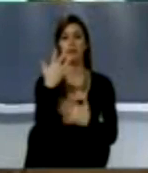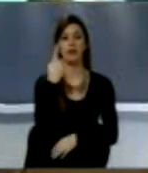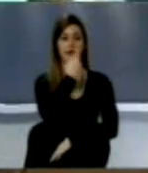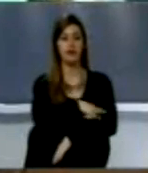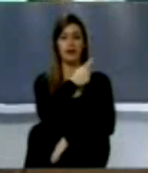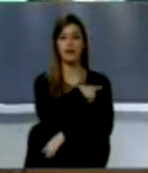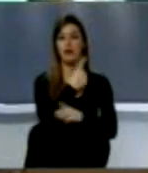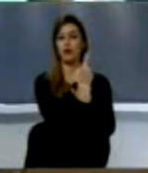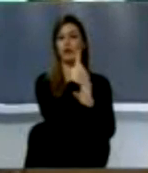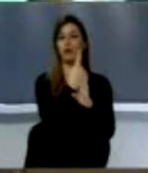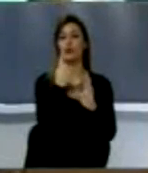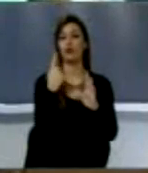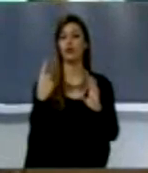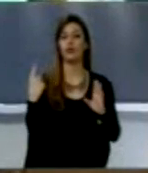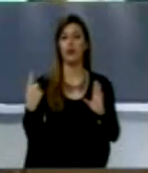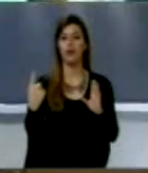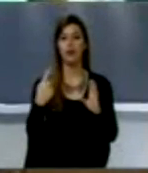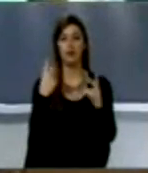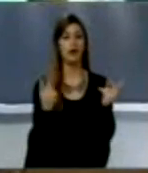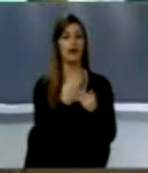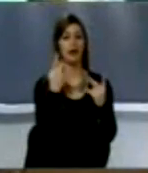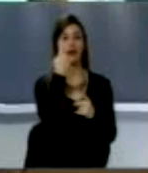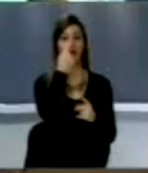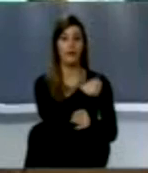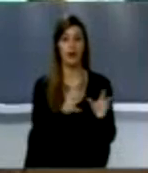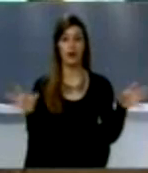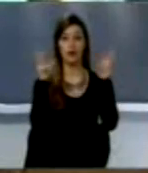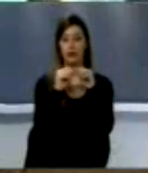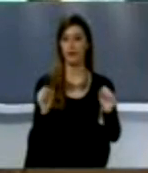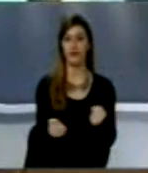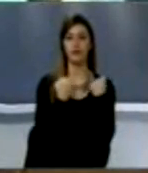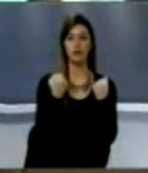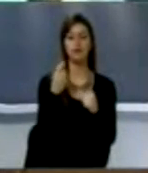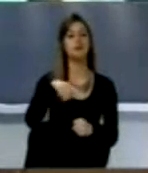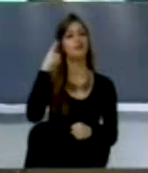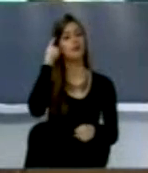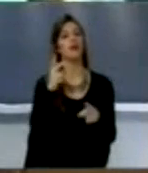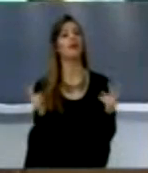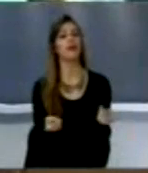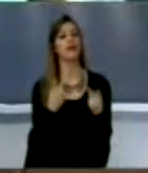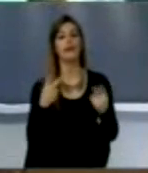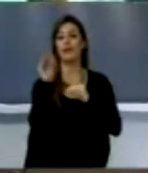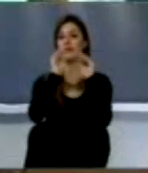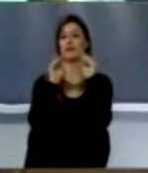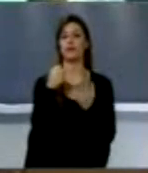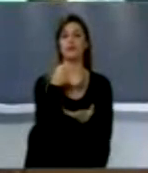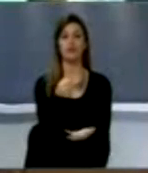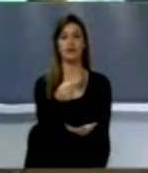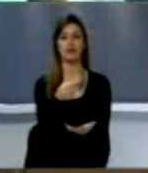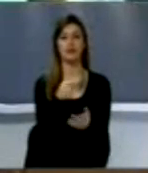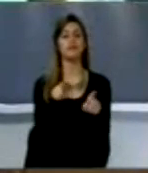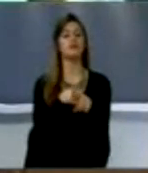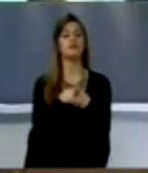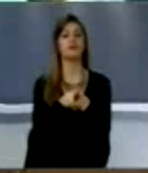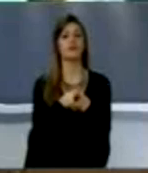nga një, e jo një të vetëm për gjithë vitin. E keni marrë me aq lehtësi punën e buxhetit, sikur t'i kishim nga një